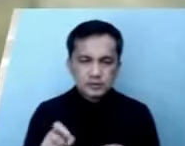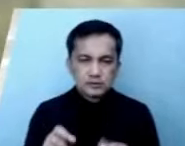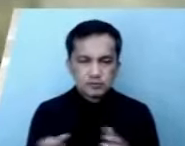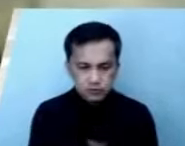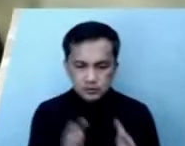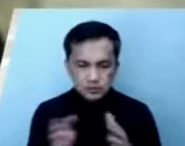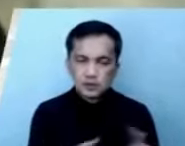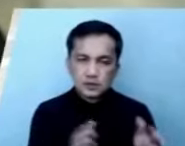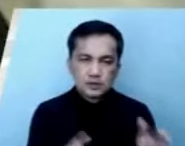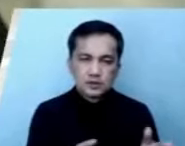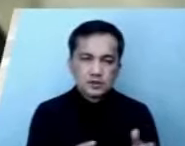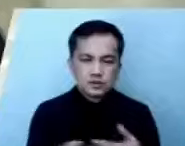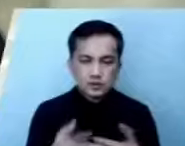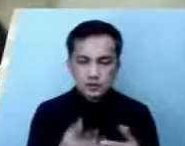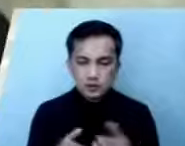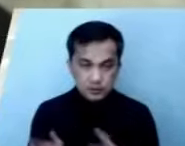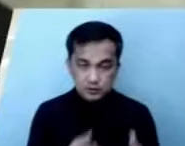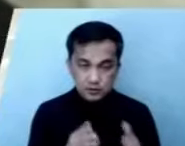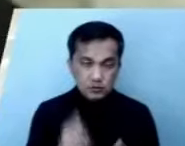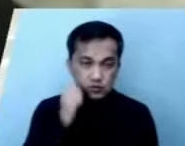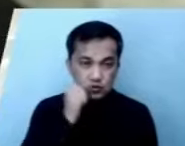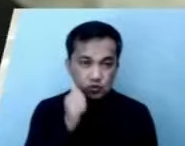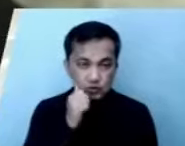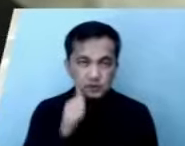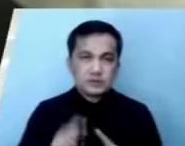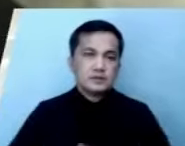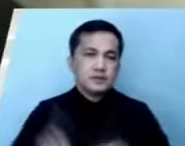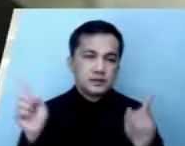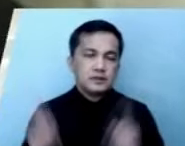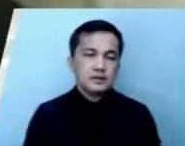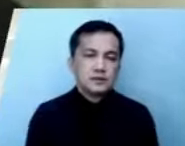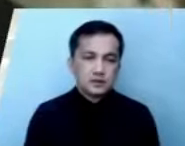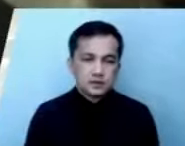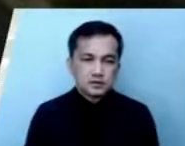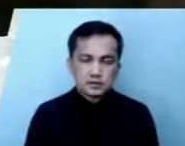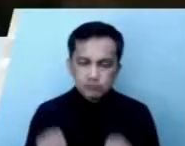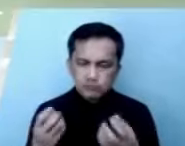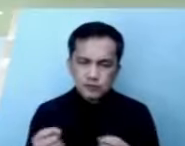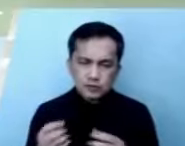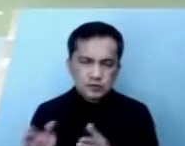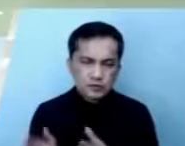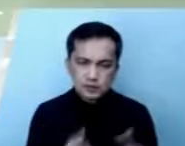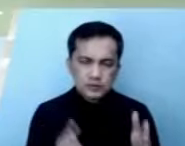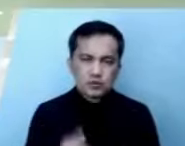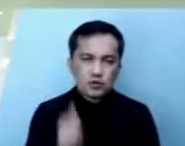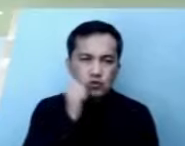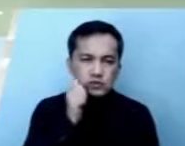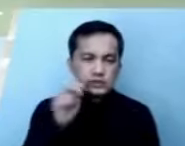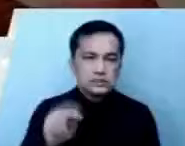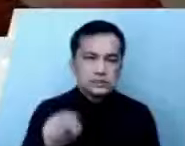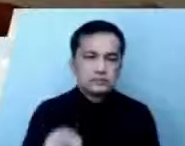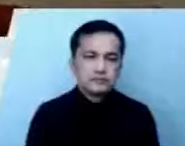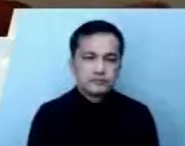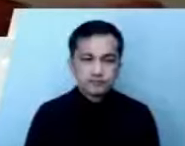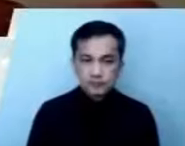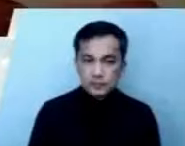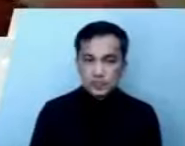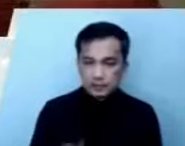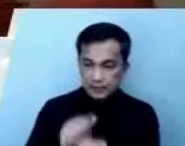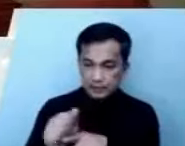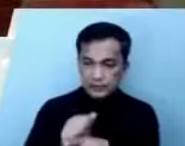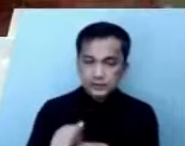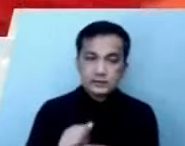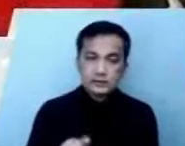we prepare for, it will always be slightly different. So really a lot of preparation is always needed. Ang simulation, bahagi